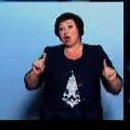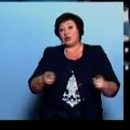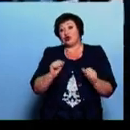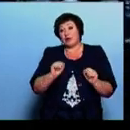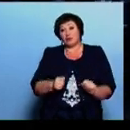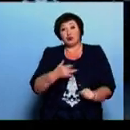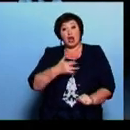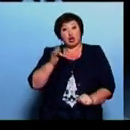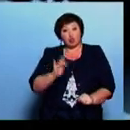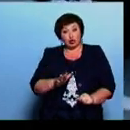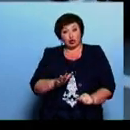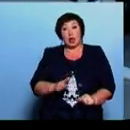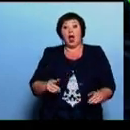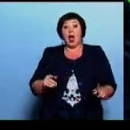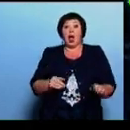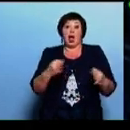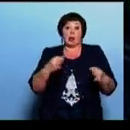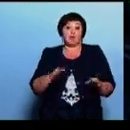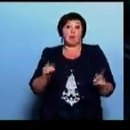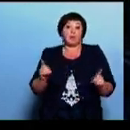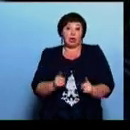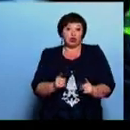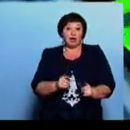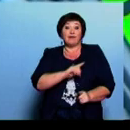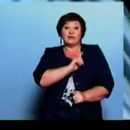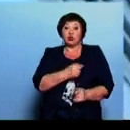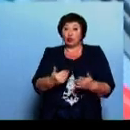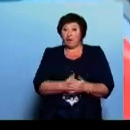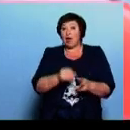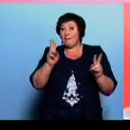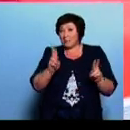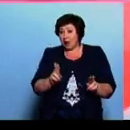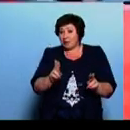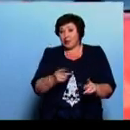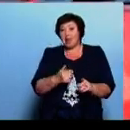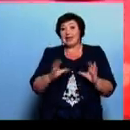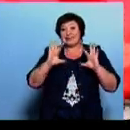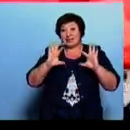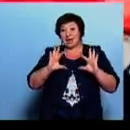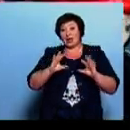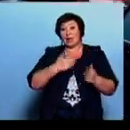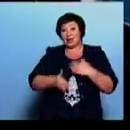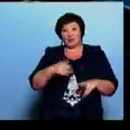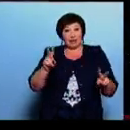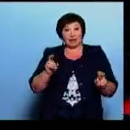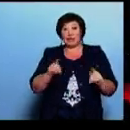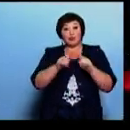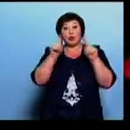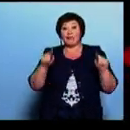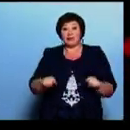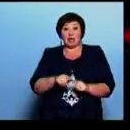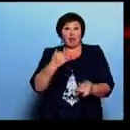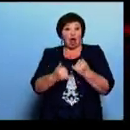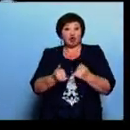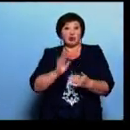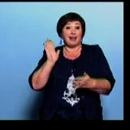стали жестче, а хитрецов меньше, в России вступили в силу новые правила получения знака «инвалид». Теперь это не просто квадратная желтая наклейка,